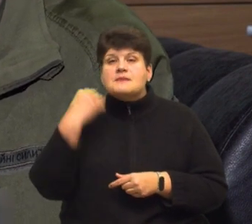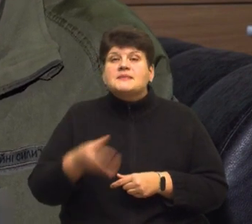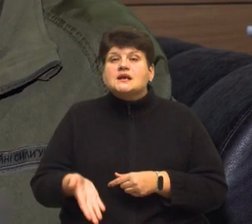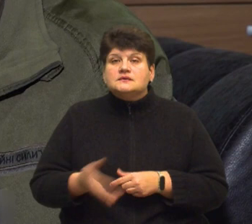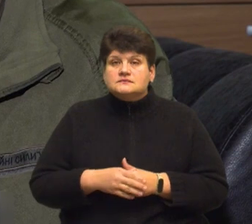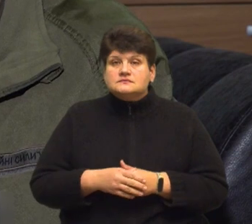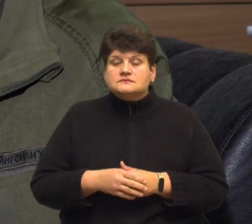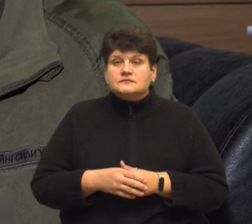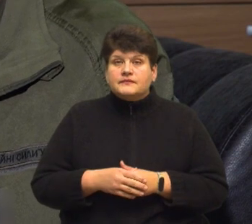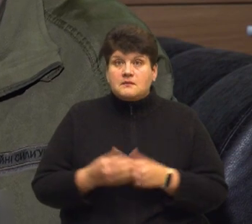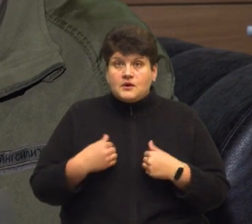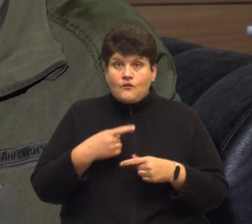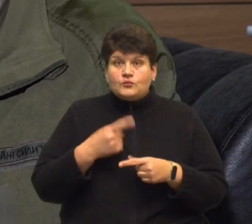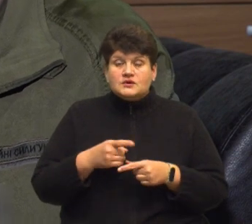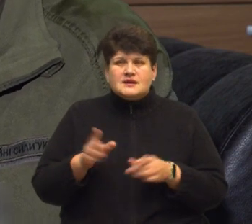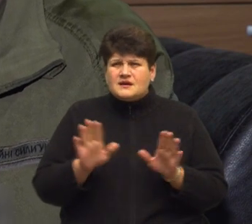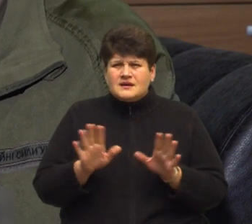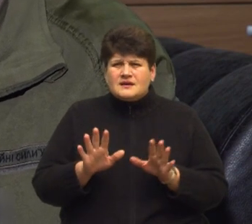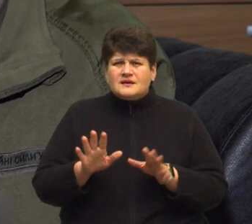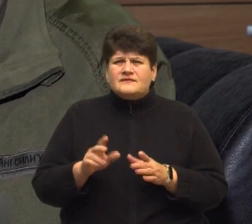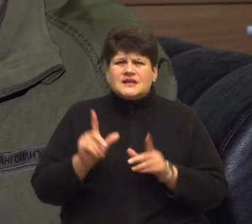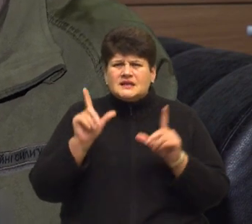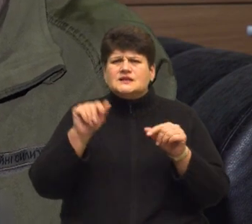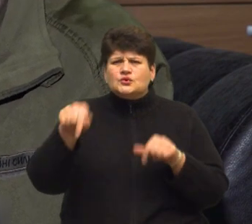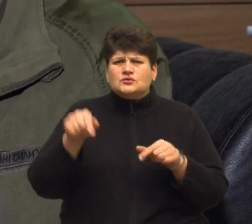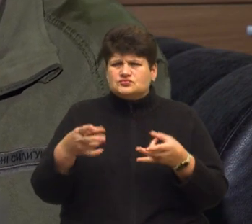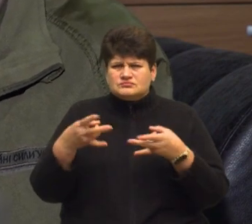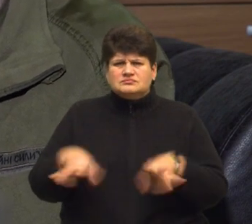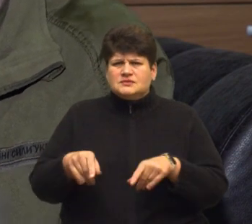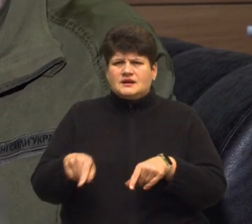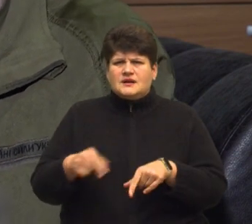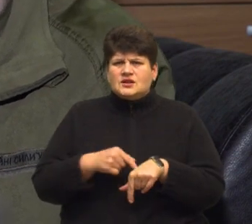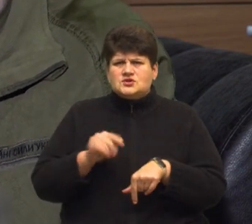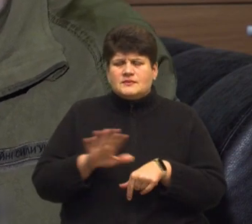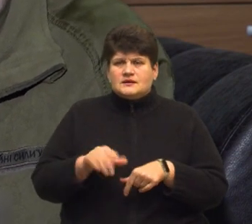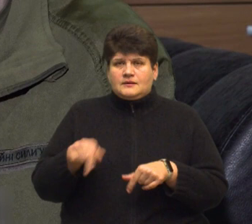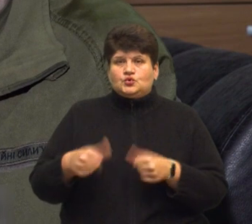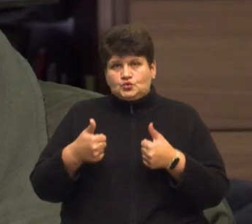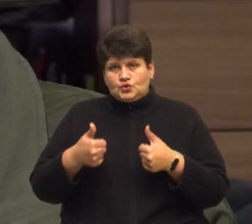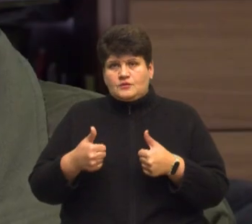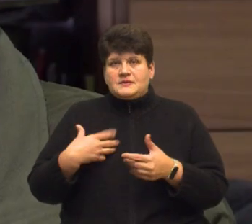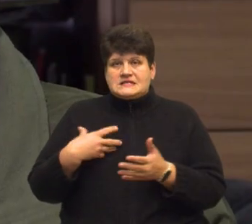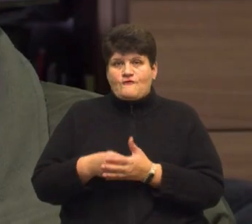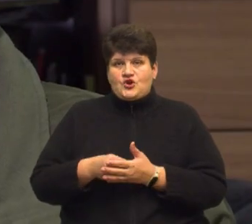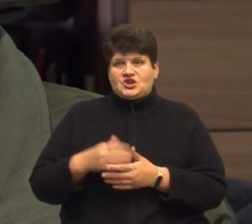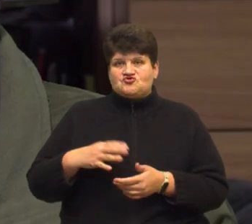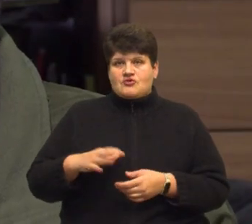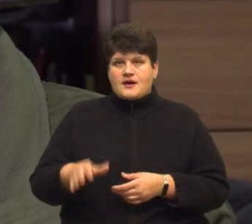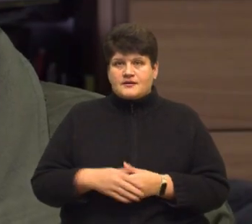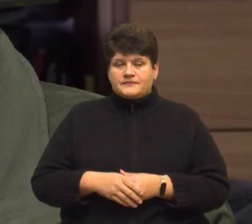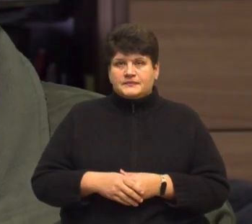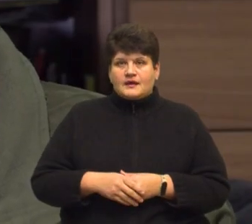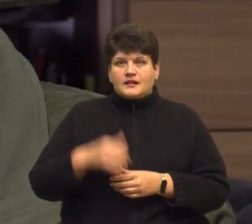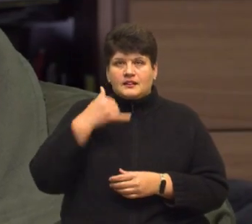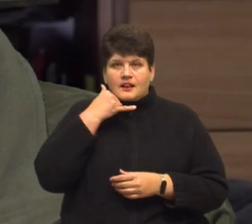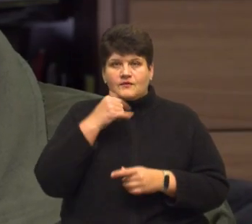все кажу А що ми тут робимо ні-ні ви десь їдьте туда ви тут нас не нас Не чіпайте нам тут добре Ми своїх чекаємо телефонами фотографірує